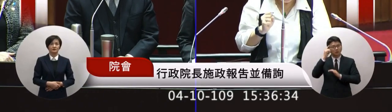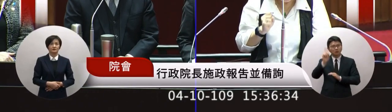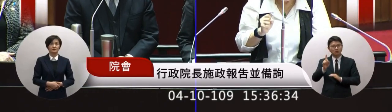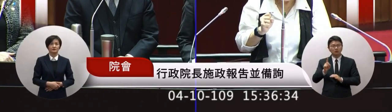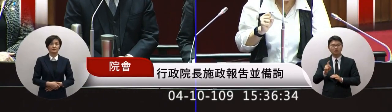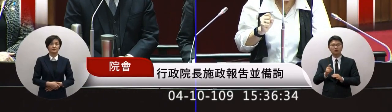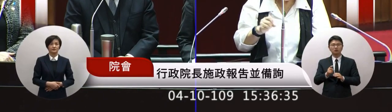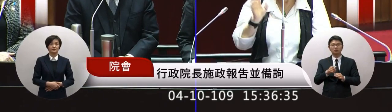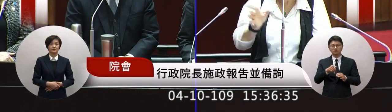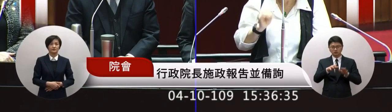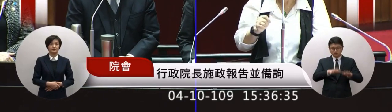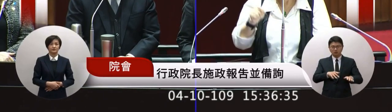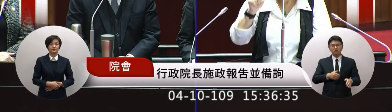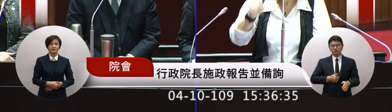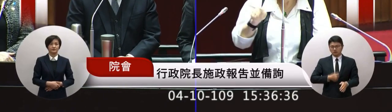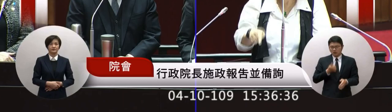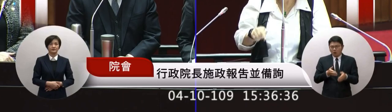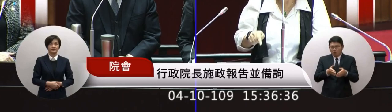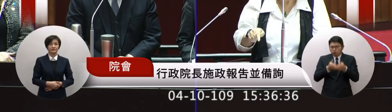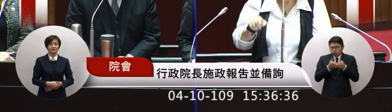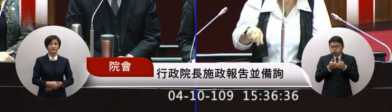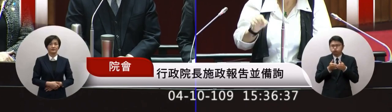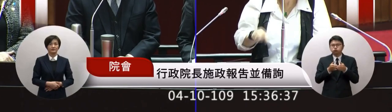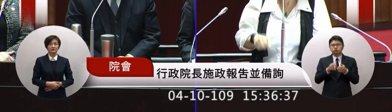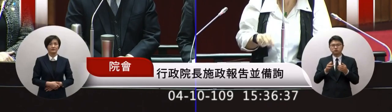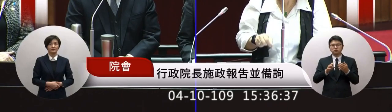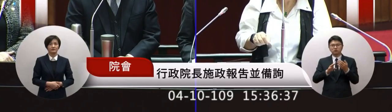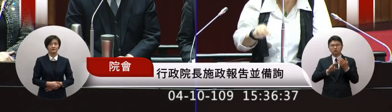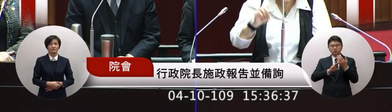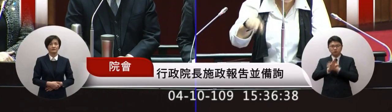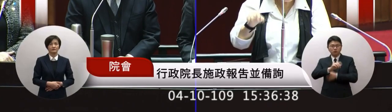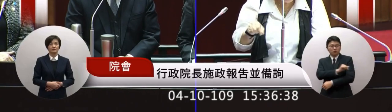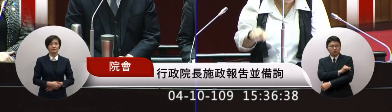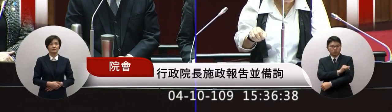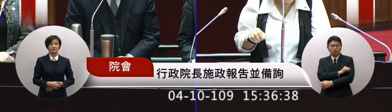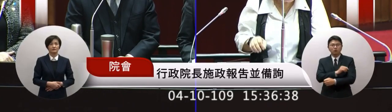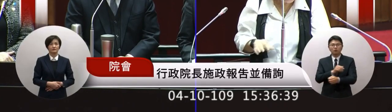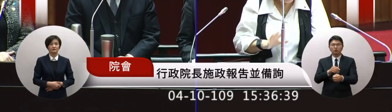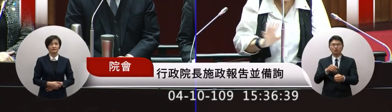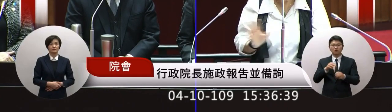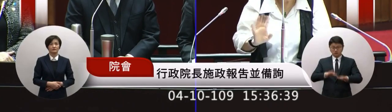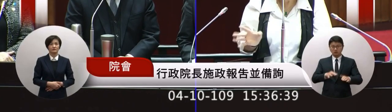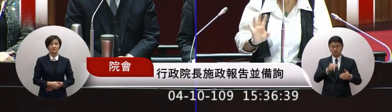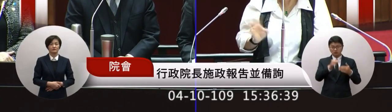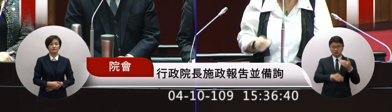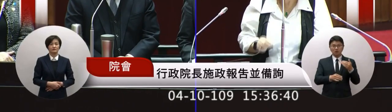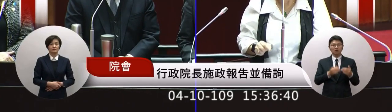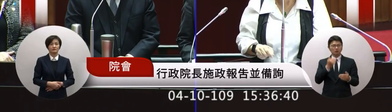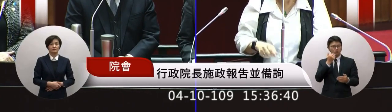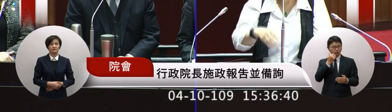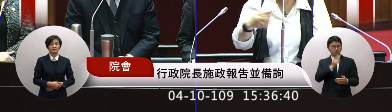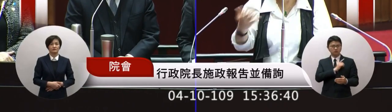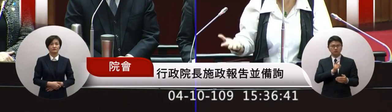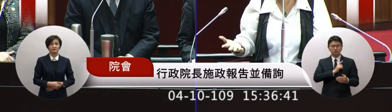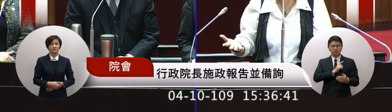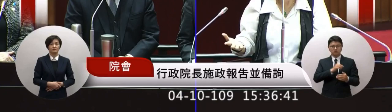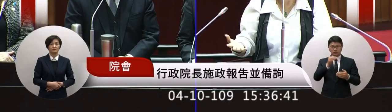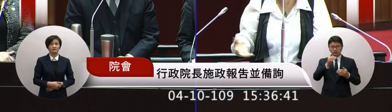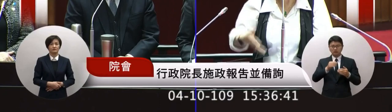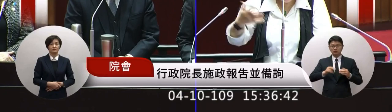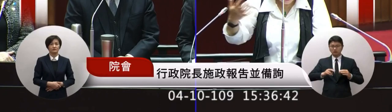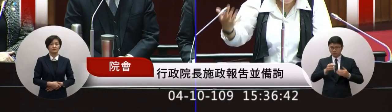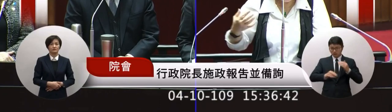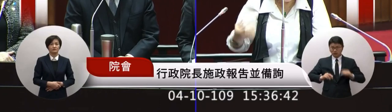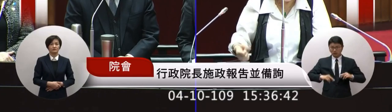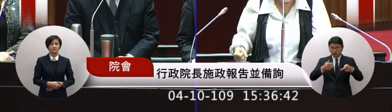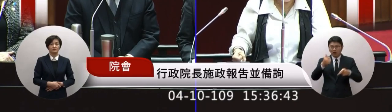的需求。看护工目前的如果现阶段的条件我们不改善，因得造嘛哈，